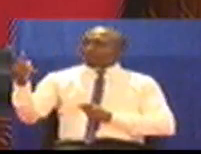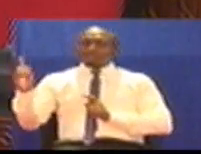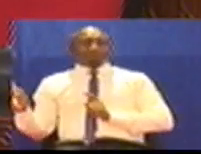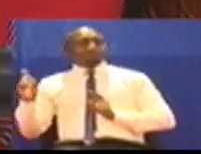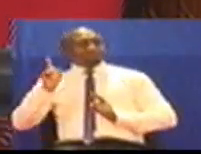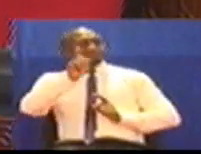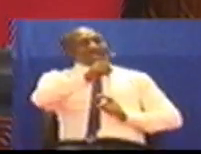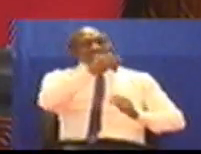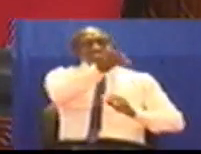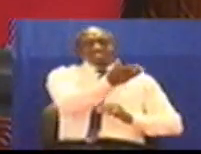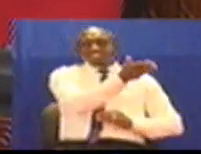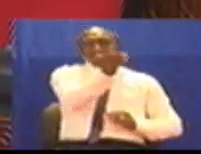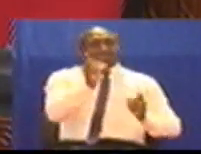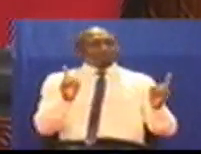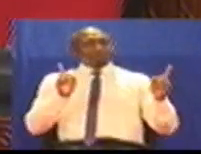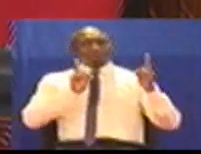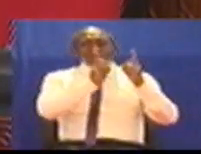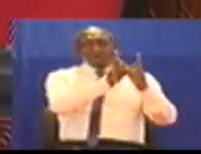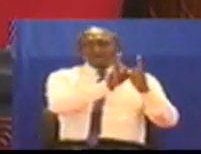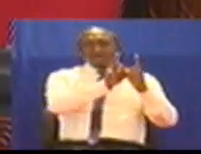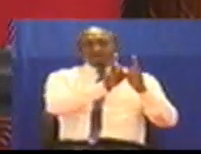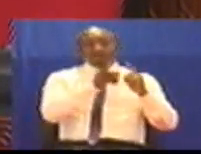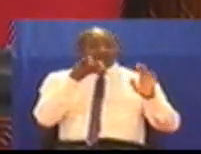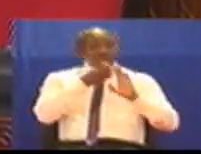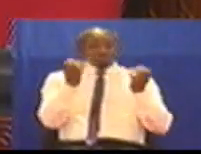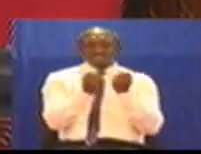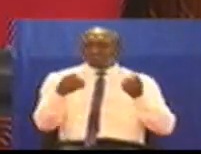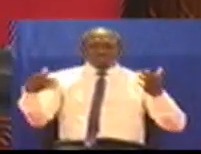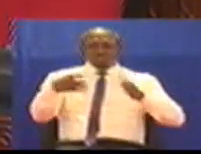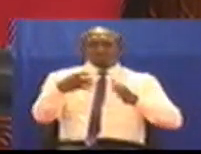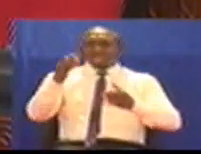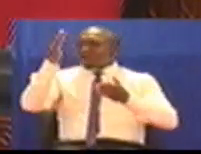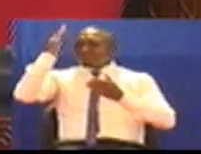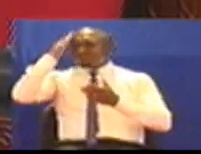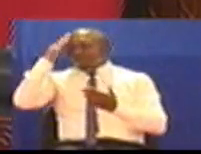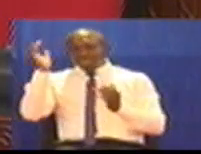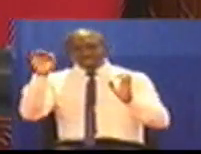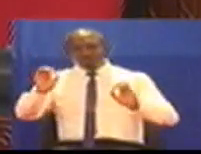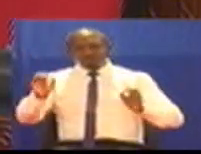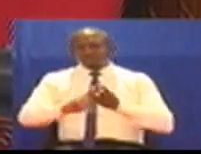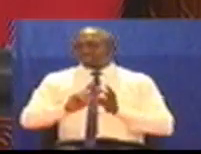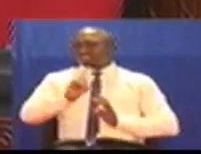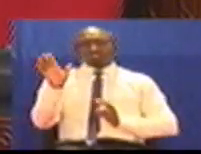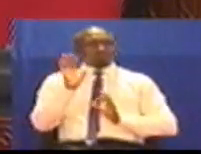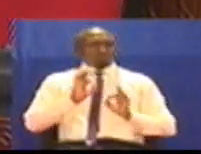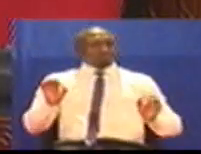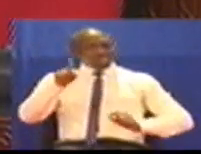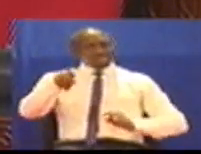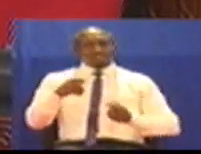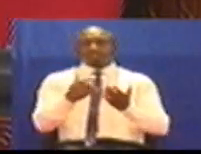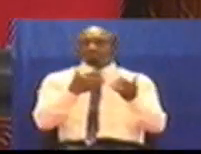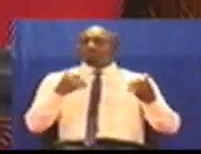kumpata kwenye kijiji B mlemavu mwingine ili muungane watu ambao hawamfahamiani. Inakuwa ipendezi na kwa namna nyingine inaweka ugumu